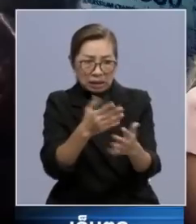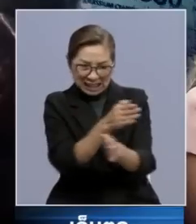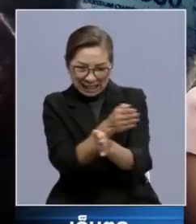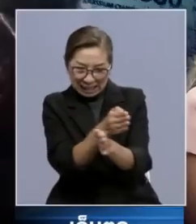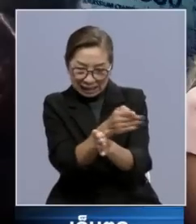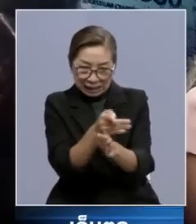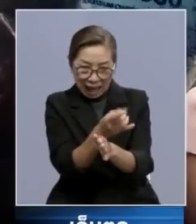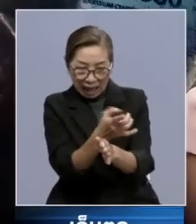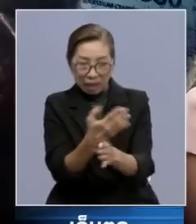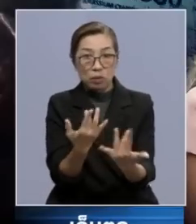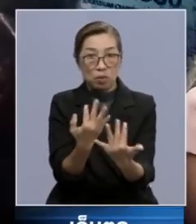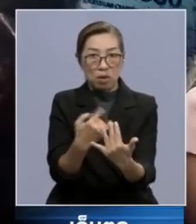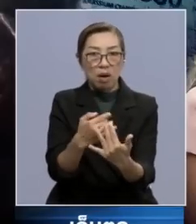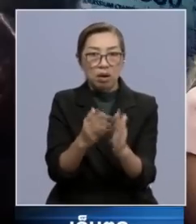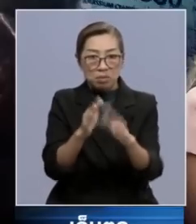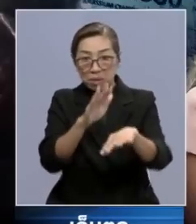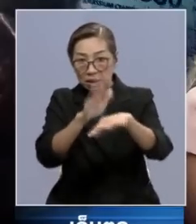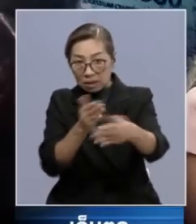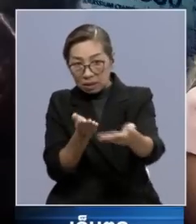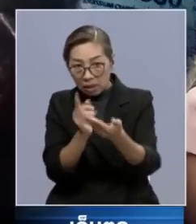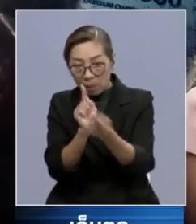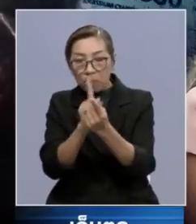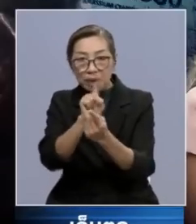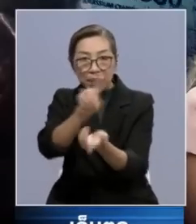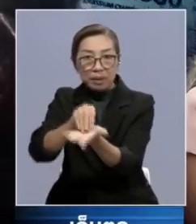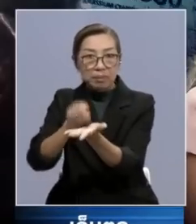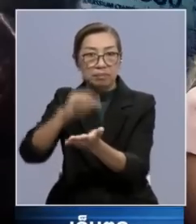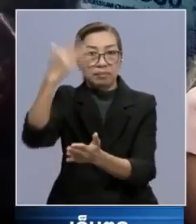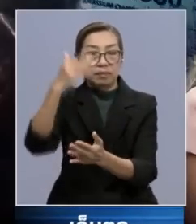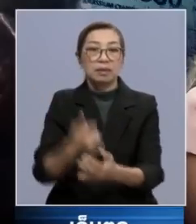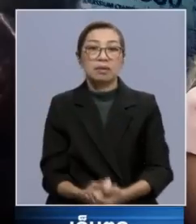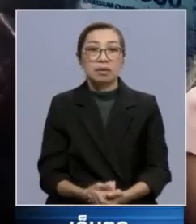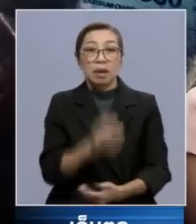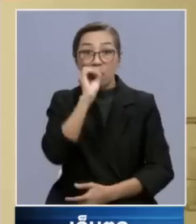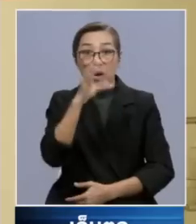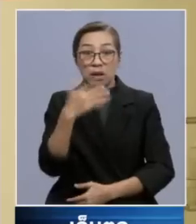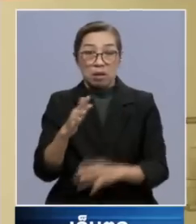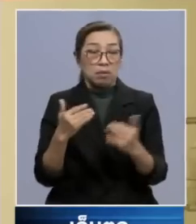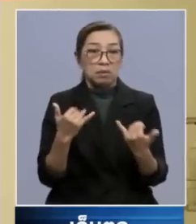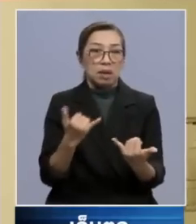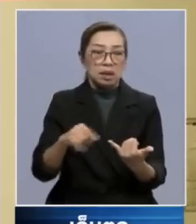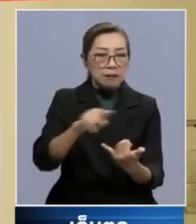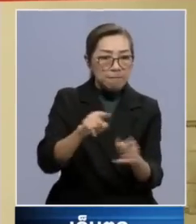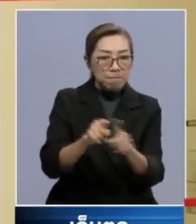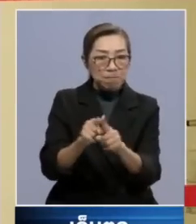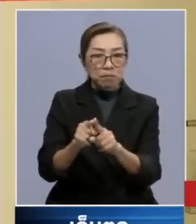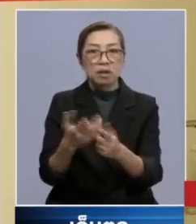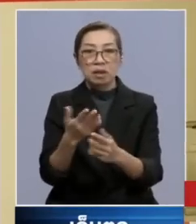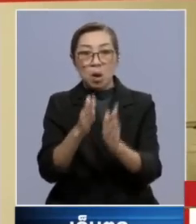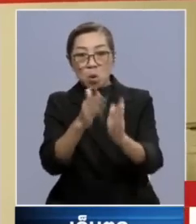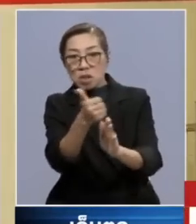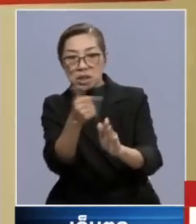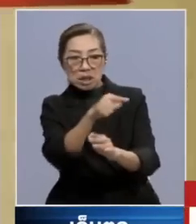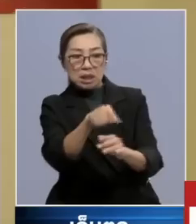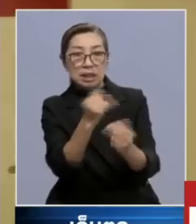ะมีการเชิญพยานมาให้ปากคำในวันนี้ด้วยค่ะและจนถึงขณะนี้นะคะอย่างที่บอกไปว่ายังไม่ได้มีรายงานการออกหมายจับบุคค